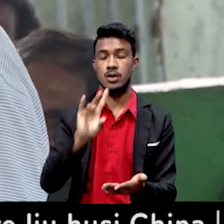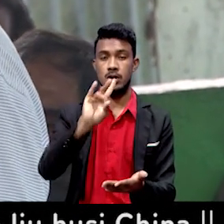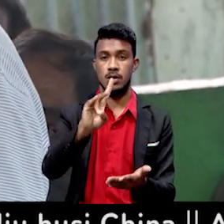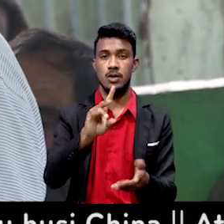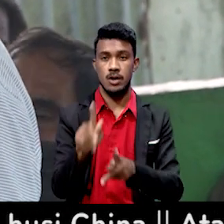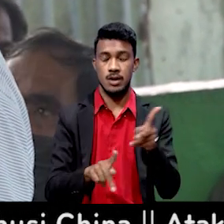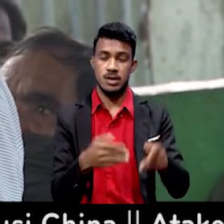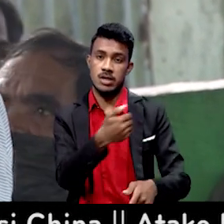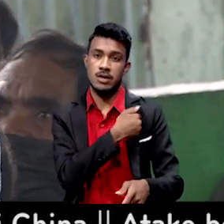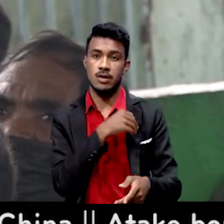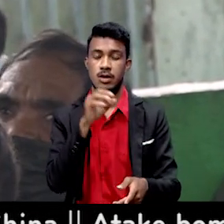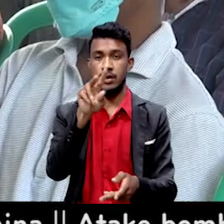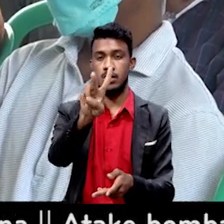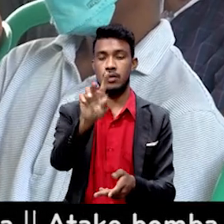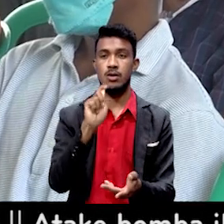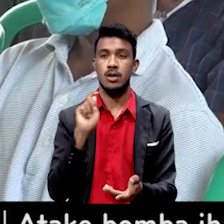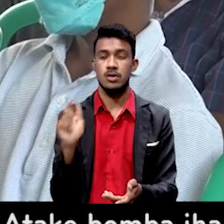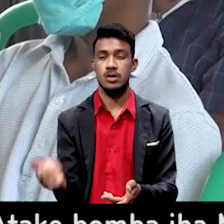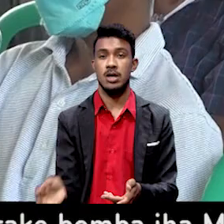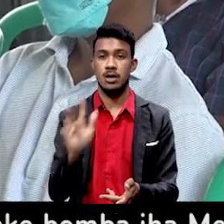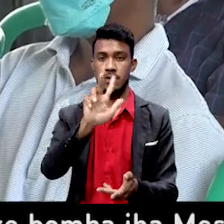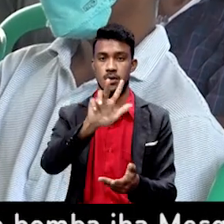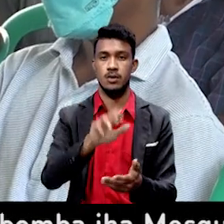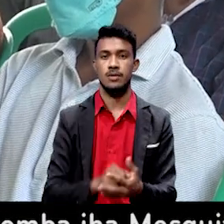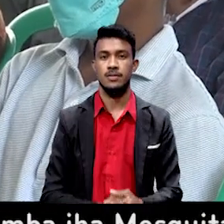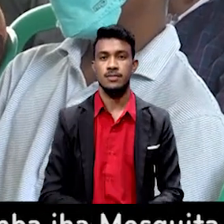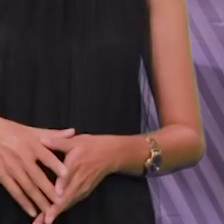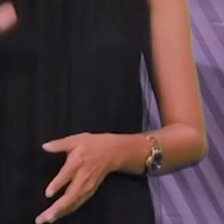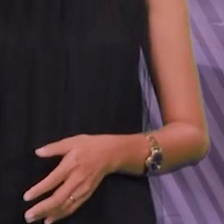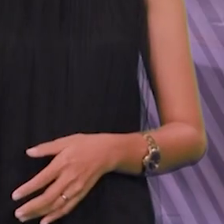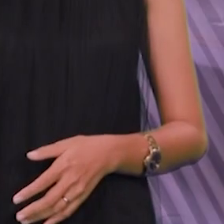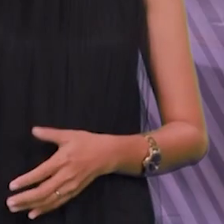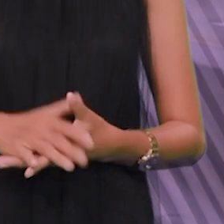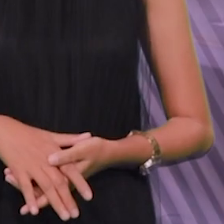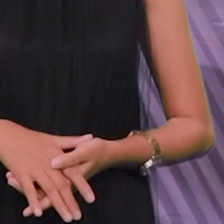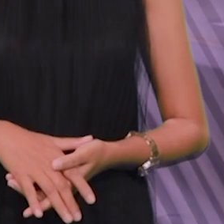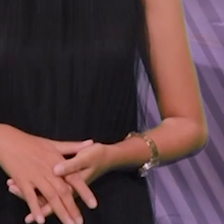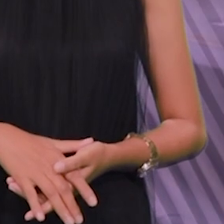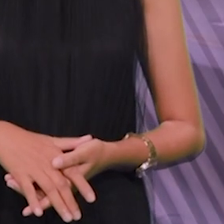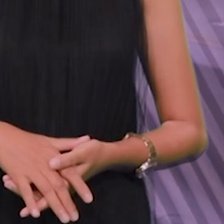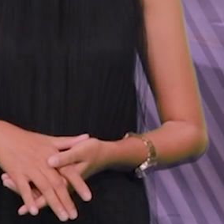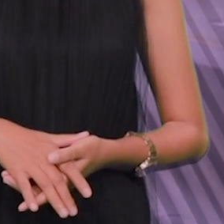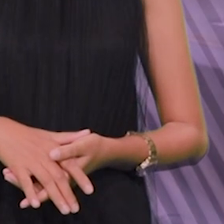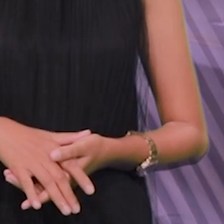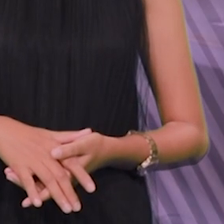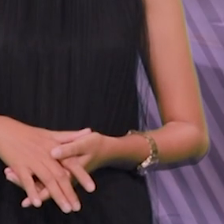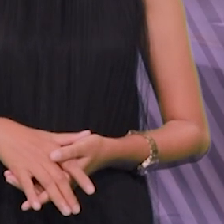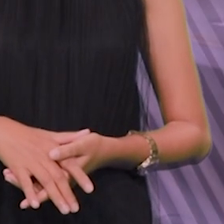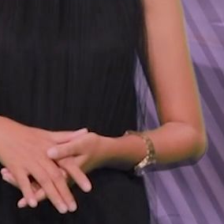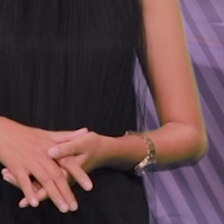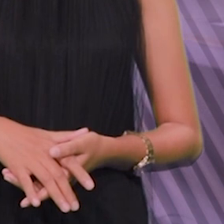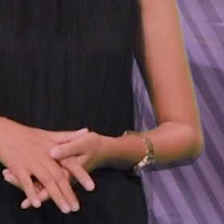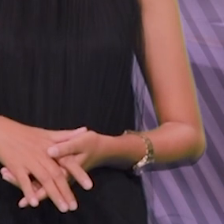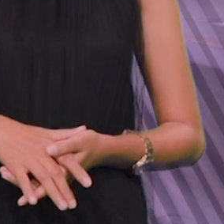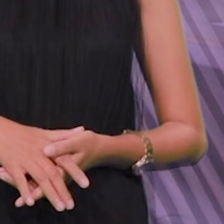atus sia tolu. Efizene babo, Lamberto da Silva, Ziemen. Olá! Quer dar um like? Quer que te voltar a gostar do